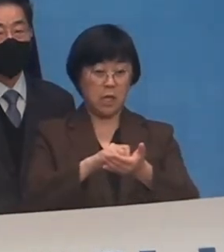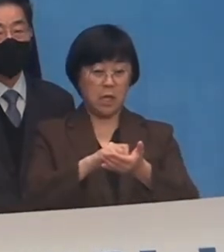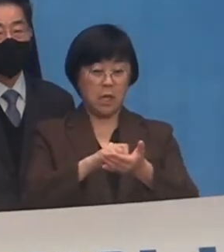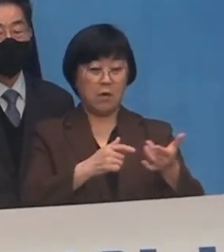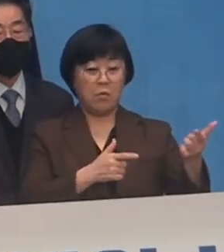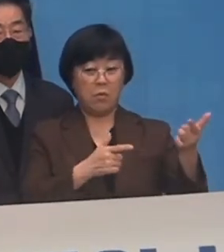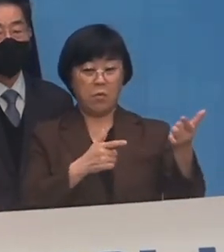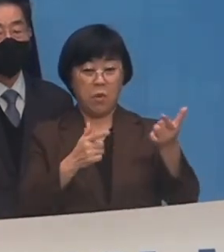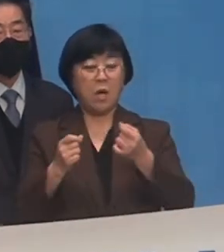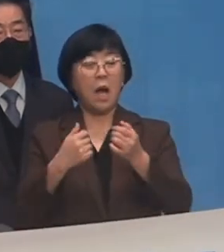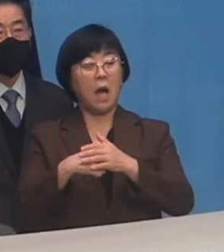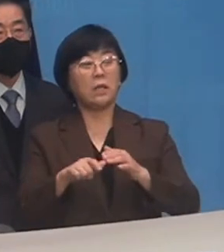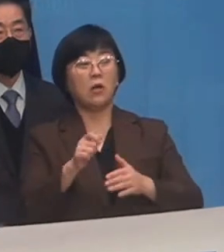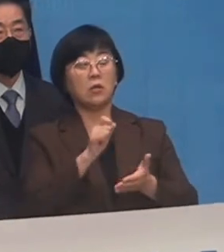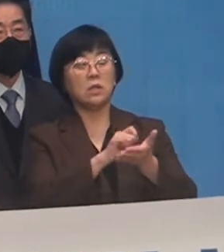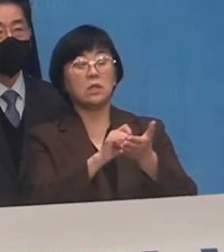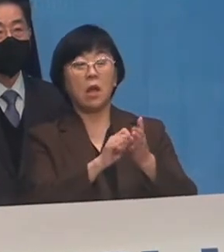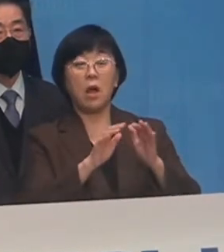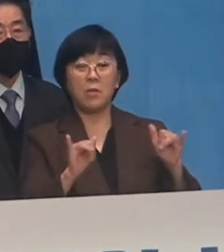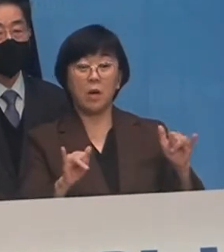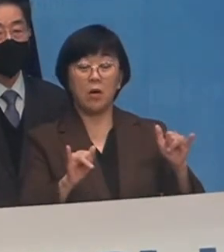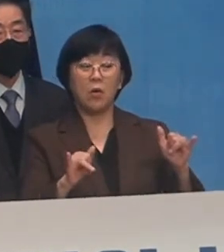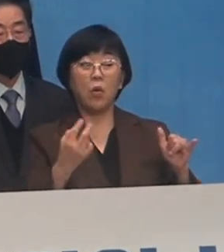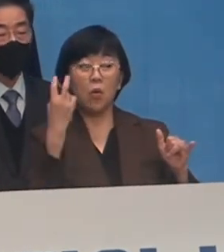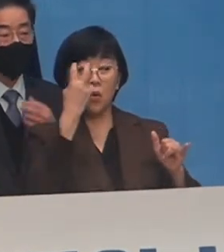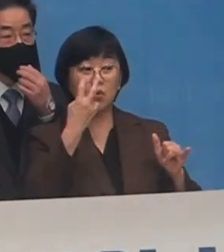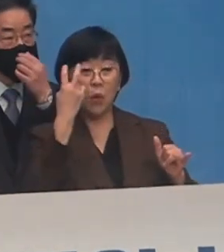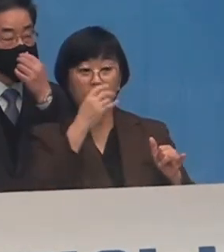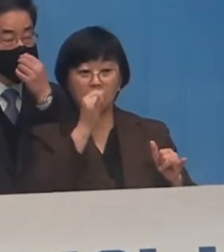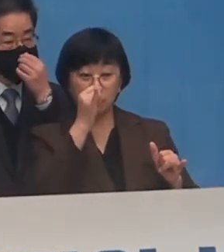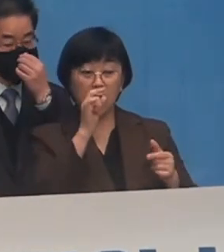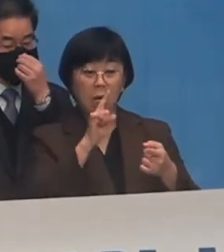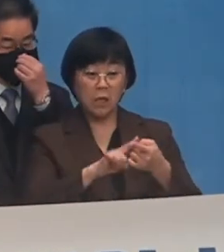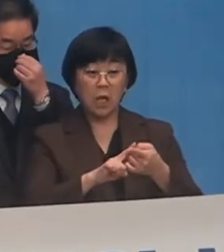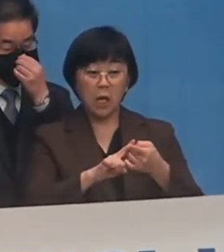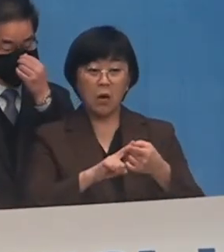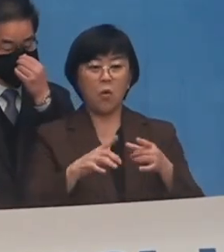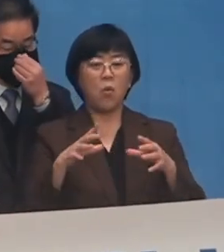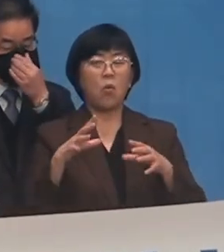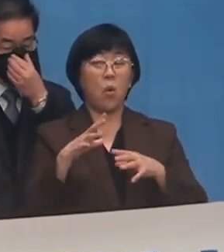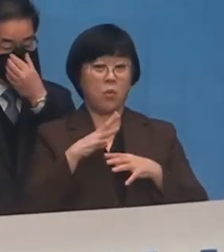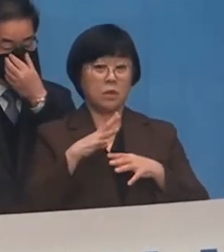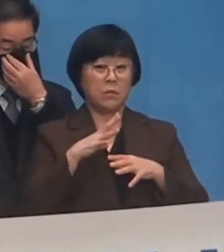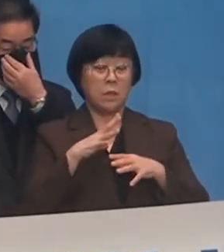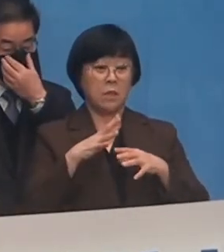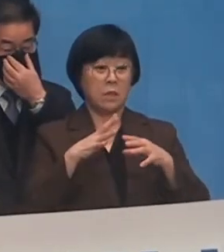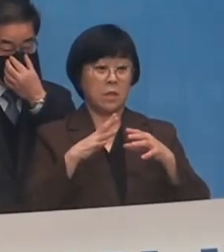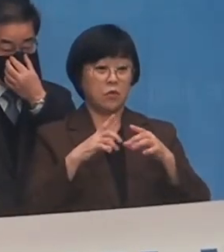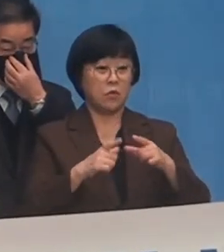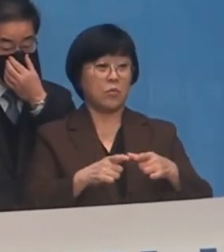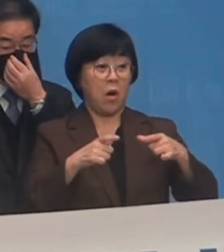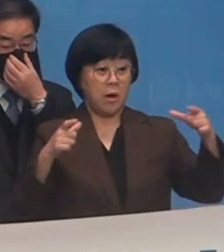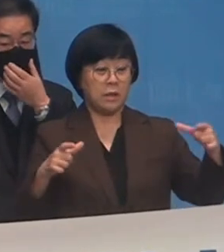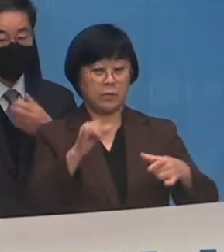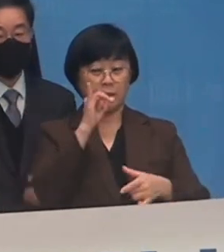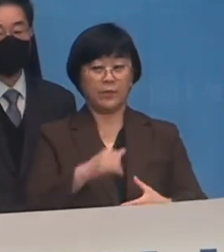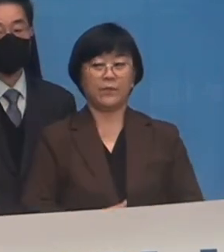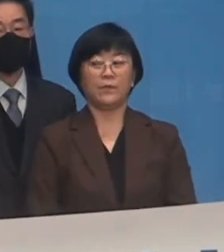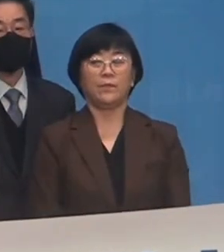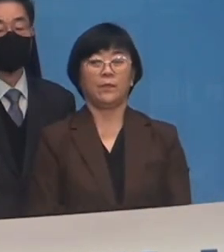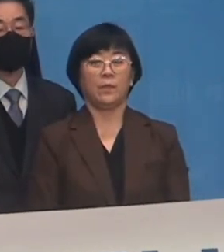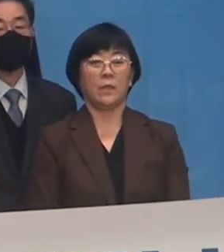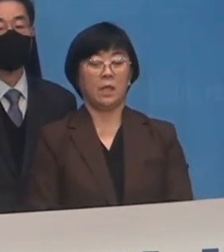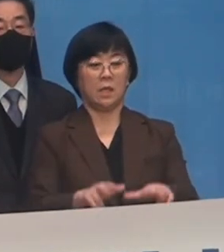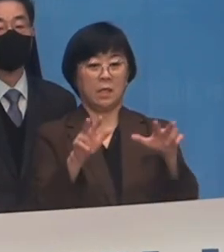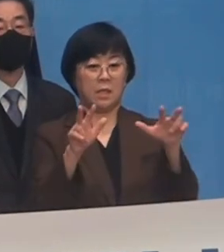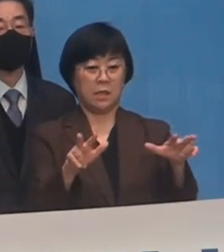전체로 이렇게 취재를 하면 사찰을 당하는구나라는 공포심이 굉장히 광범위하게 퍼져 있는 상황입니다.